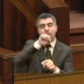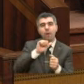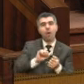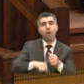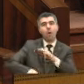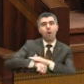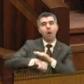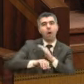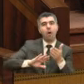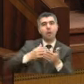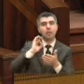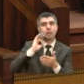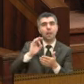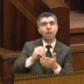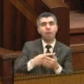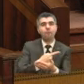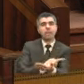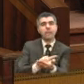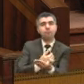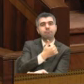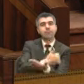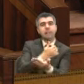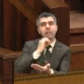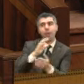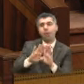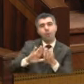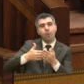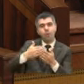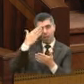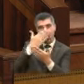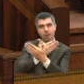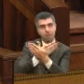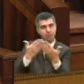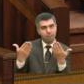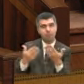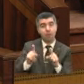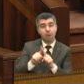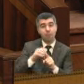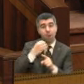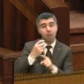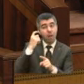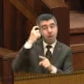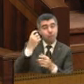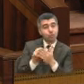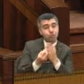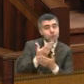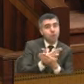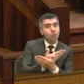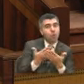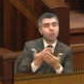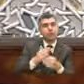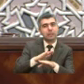فخص تعطى واحد العنايه كبيره لهذا العمل هذا، باش يمكن السيد الوزير يكون عندنا واحد النضج فكري وسياسي. شكرا سيد